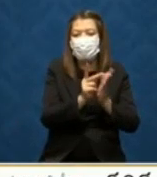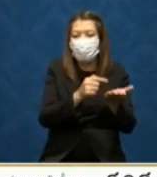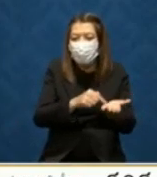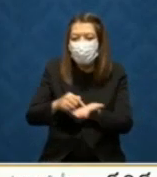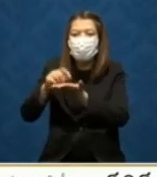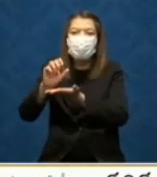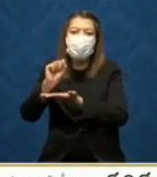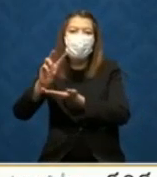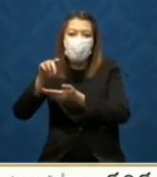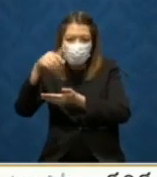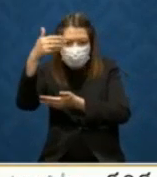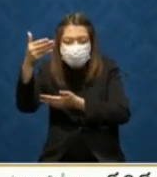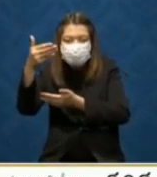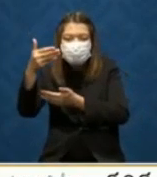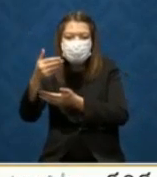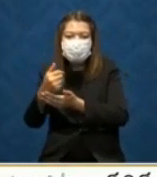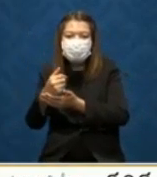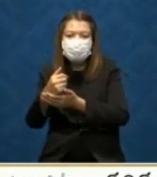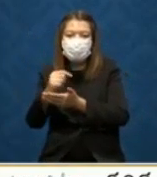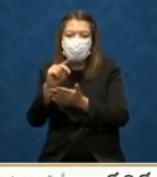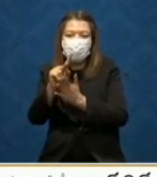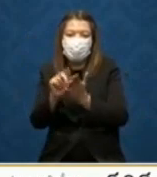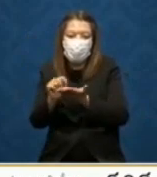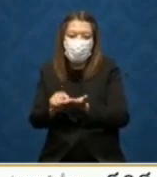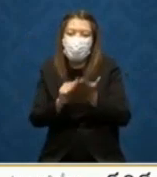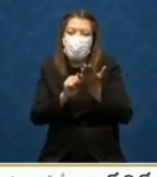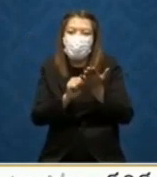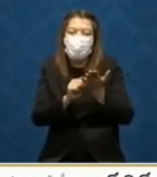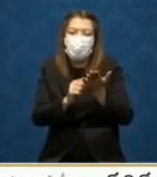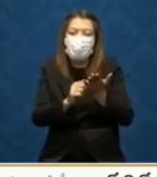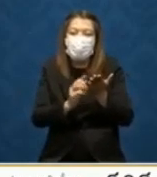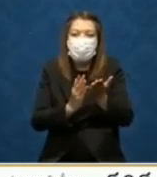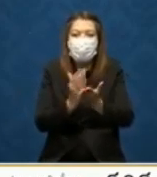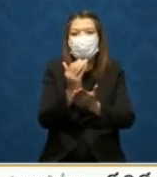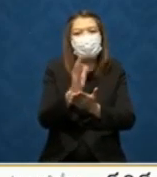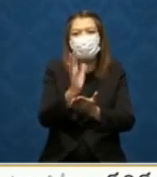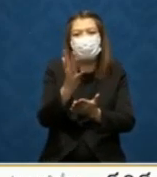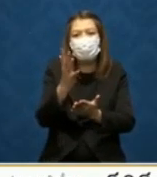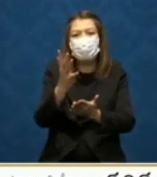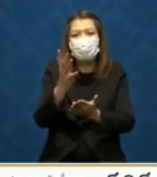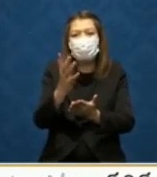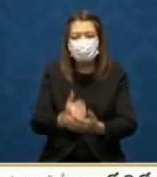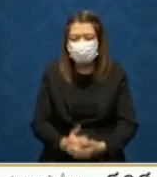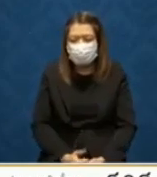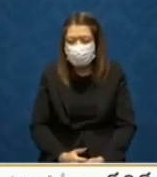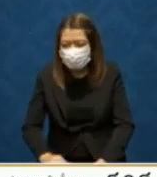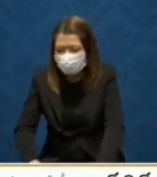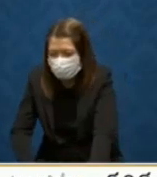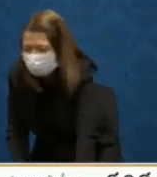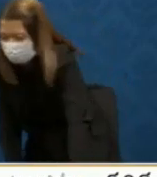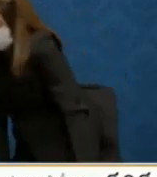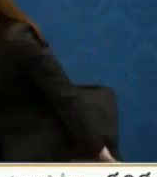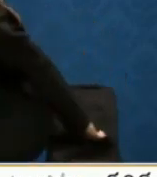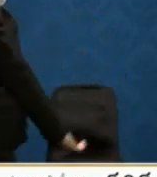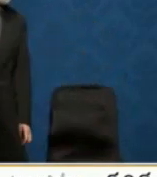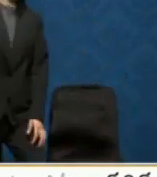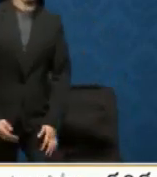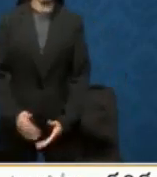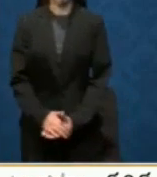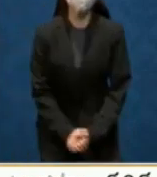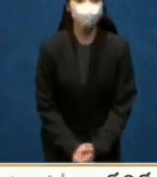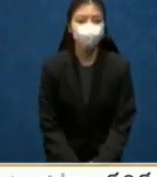ชนเลิกคิดนะครับว่าท่านจะได้จดหมายเอจะได้กฎหมายที่ท่านตั้งใจไว้ว่าอยากจะได้เงินสวัสดิการแห่ง